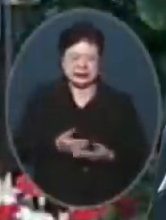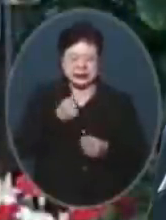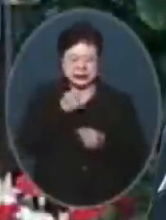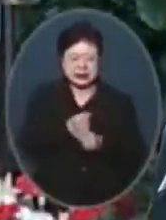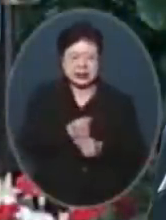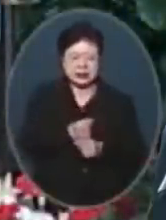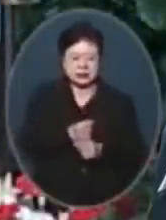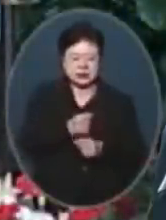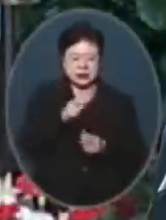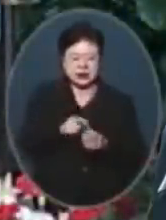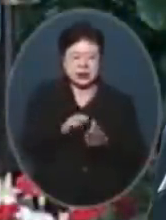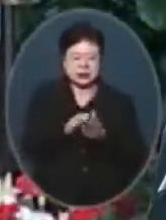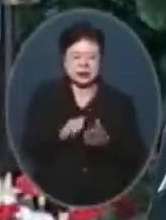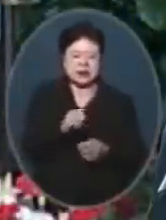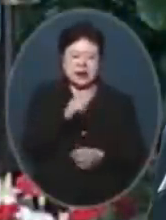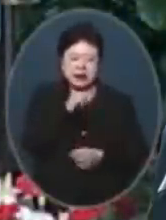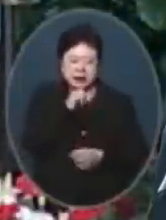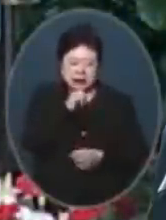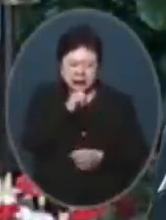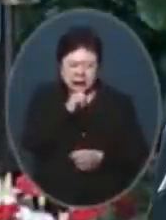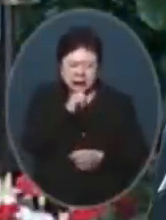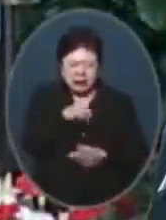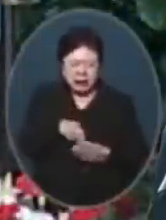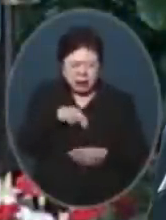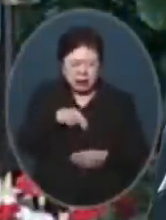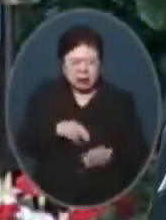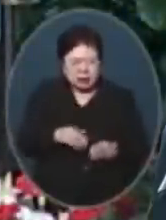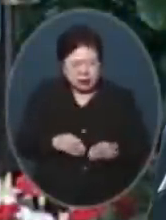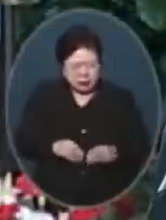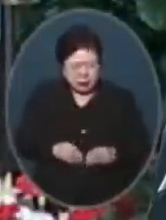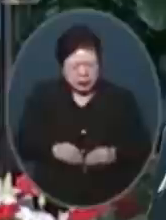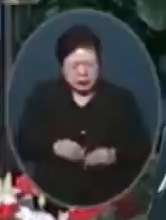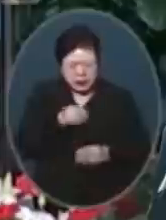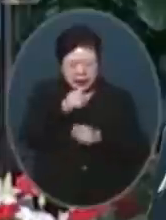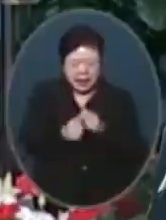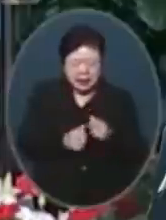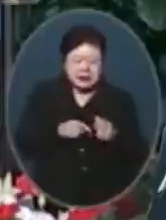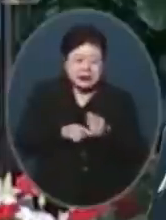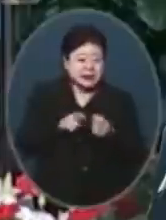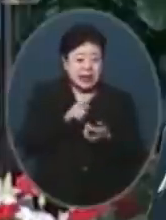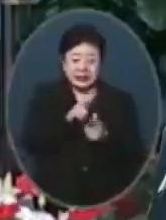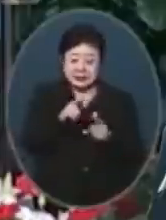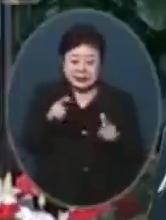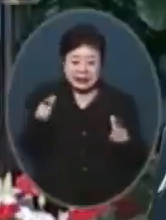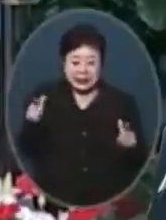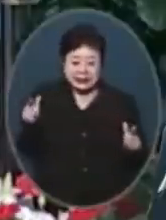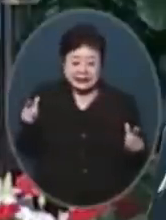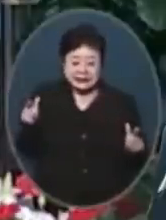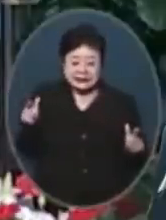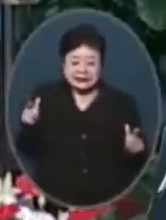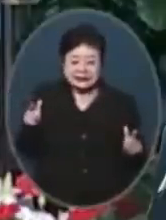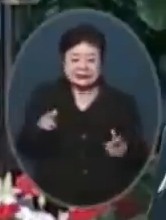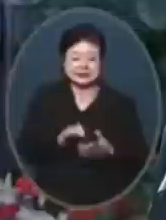때부터 가난하고 헐벗고 배고픈 것은 하나님의 뜻이 아니었습니다.